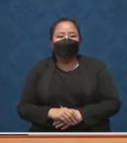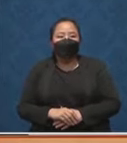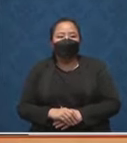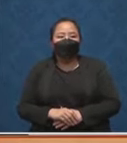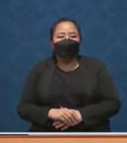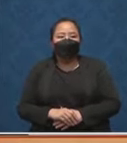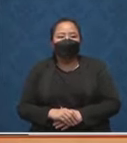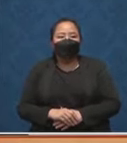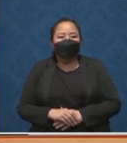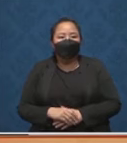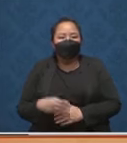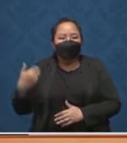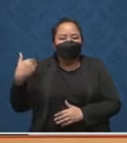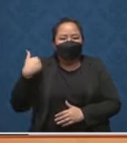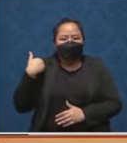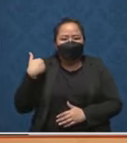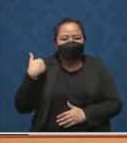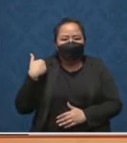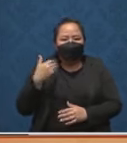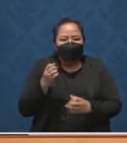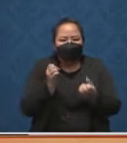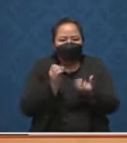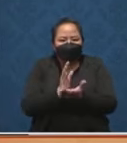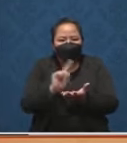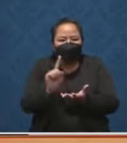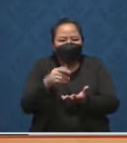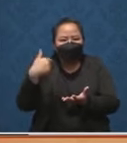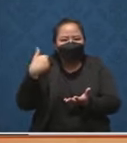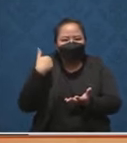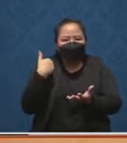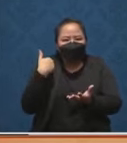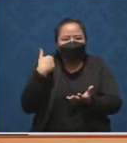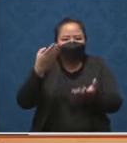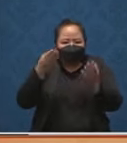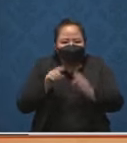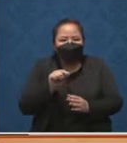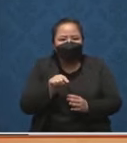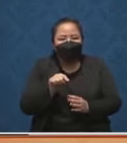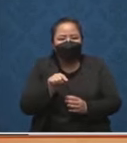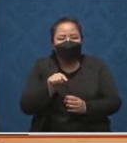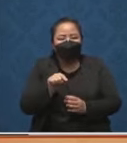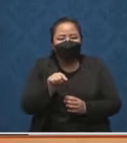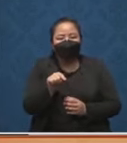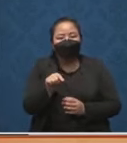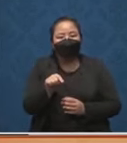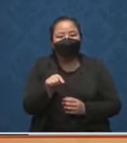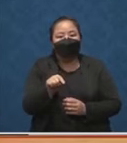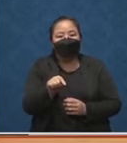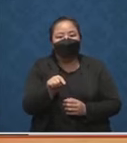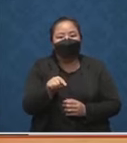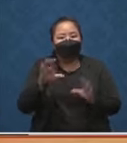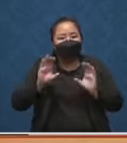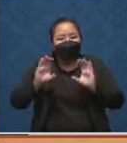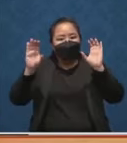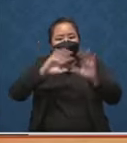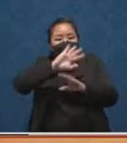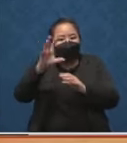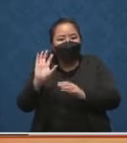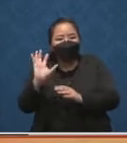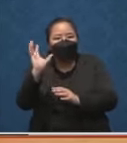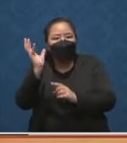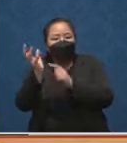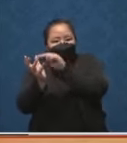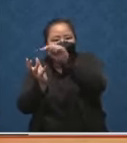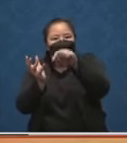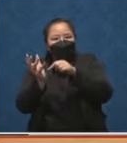ได้เวลามีเกิดวิกฤตอะไรแบบนี้แล้วมันมีเมกะดีลเกิดขึ้นขนาดยักษ์ขนาดมหึมาขนาดนี้เนี่ยรัฐบาลทั่วโลกเนี่ยก็จะมีบ